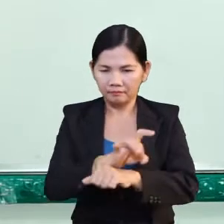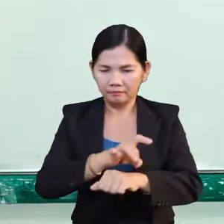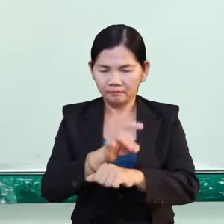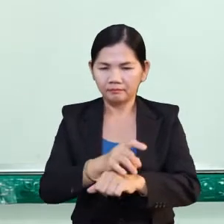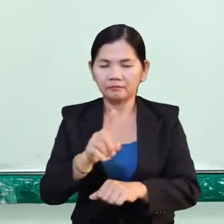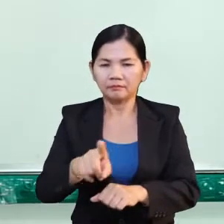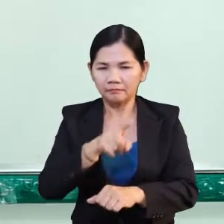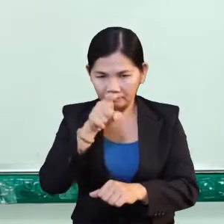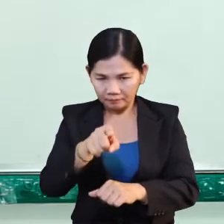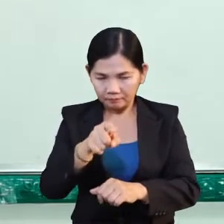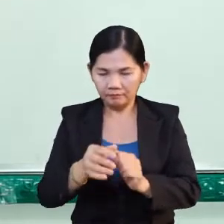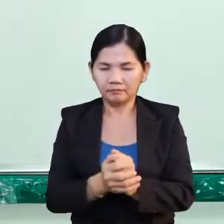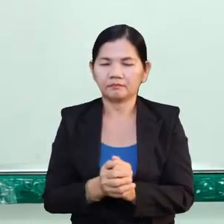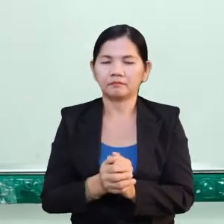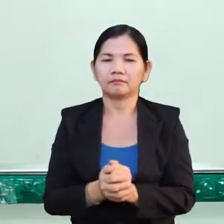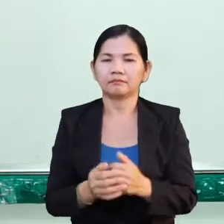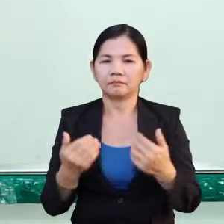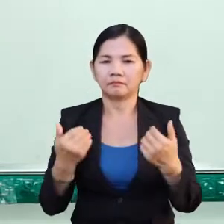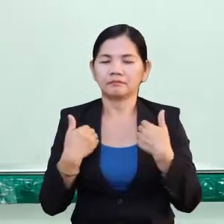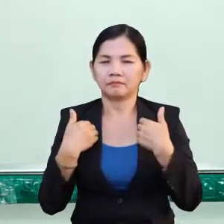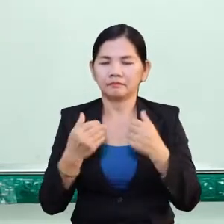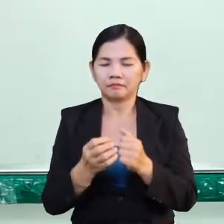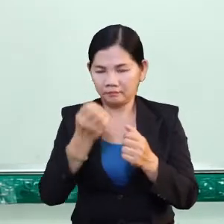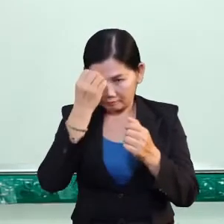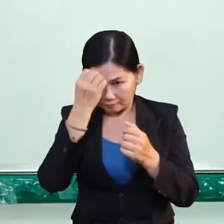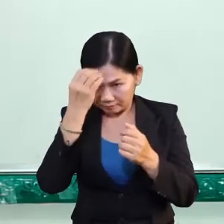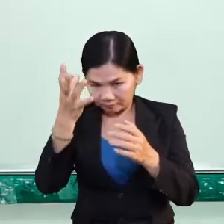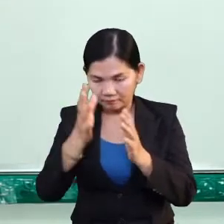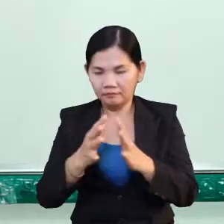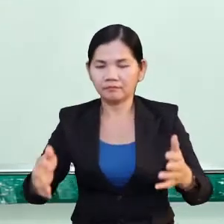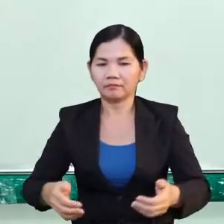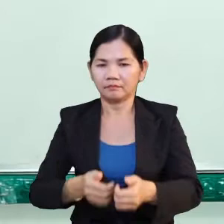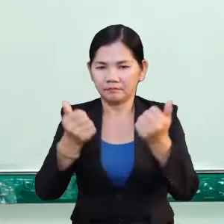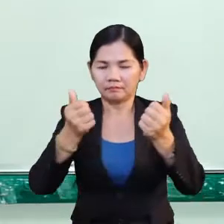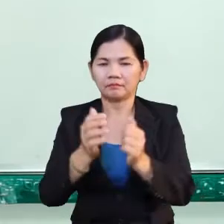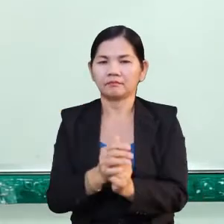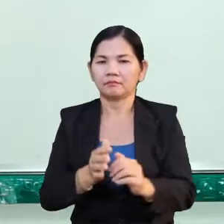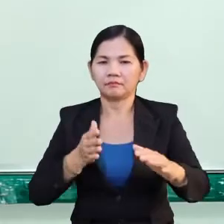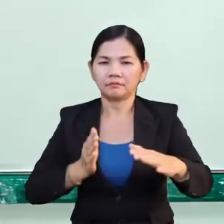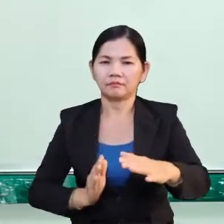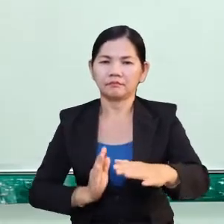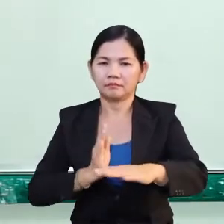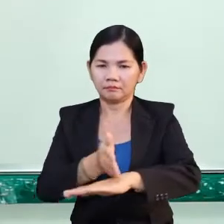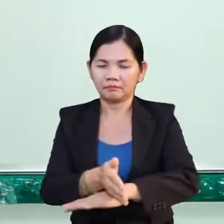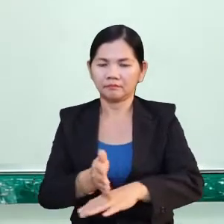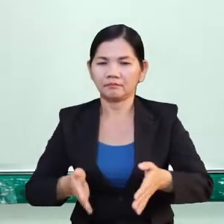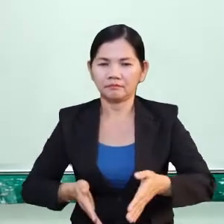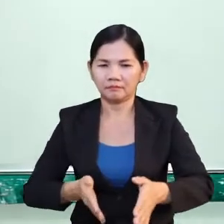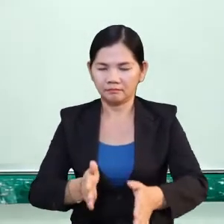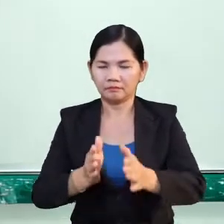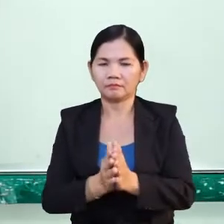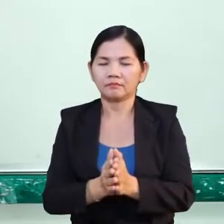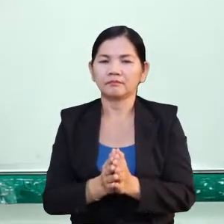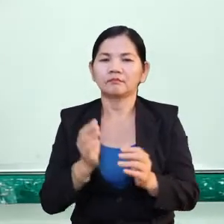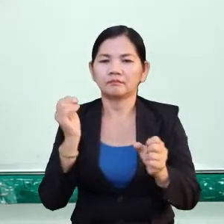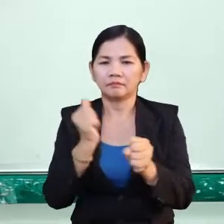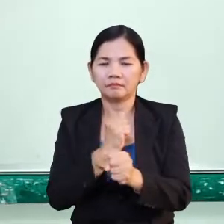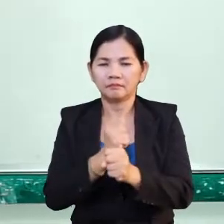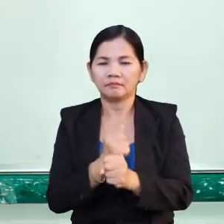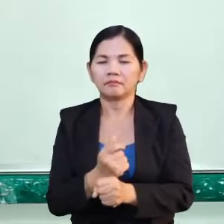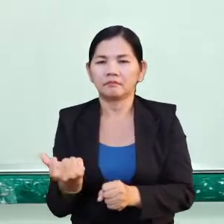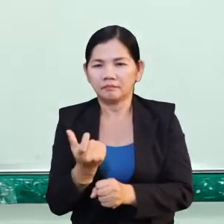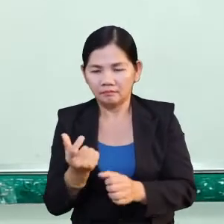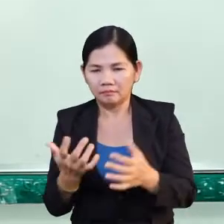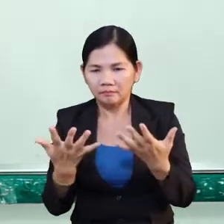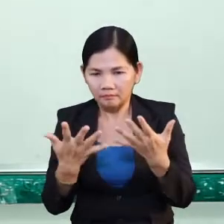សួរសំណួរថាតើដើម្បីកុំឲ្យមានគ្រោះថ្នាក់នៅពេលឆ្លងផ្លូវតើកូនត្រូវធ្វើដោយម្ដេចអញ្ចឹងកូនឆ្លើ